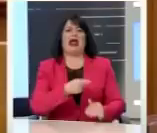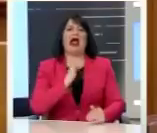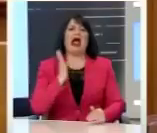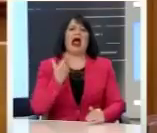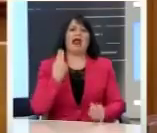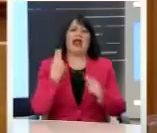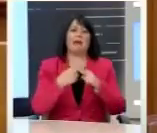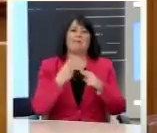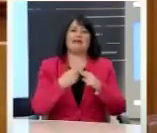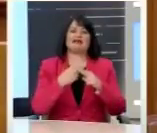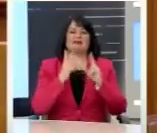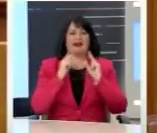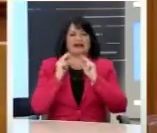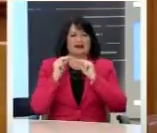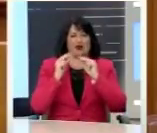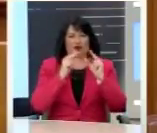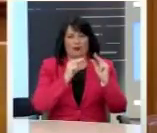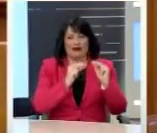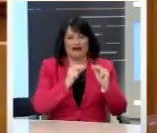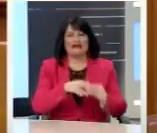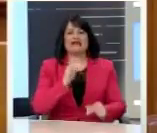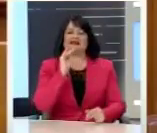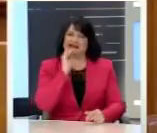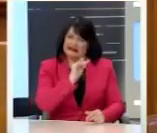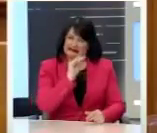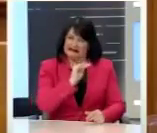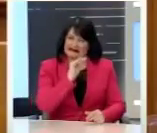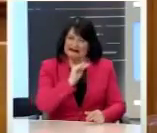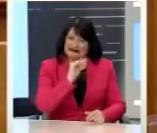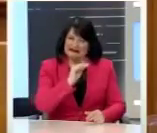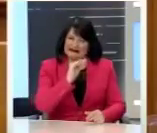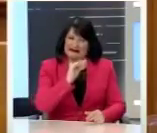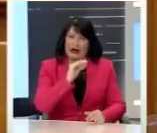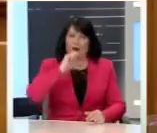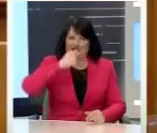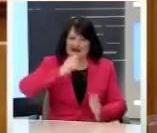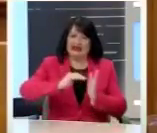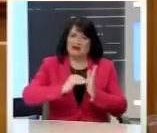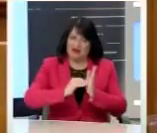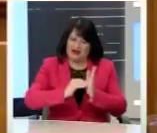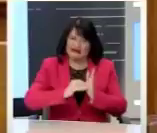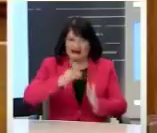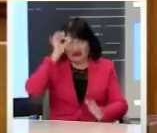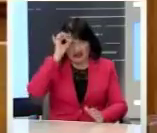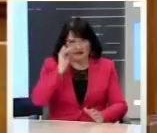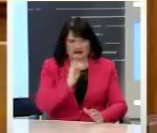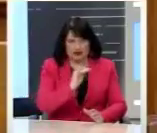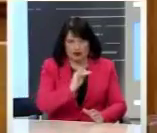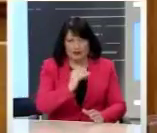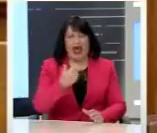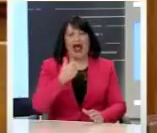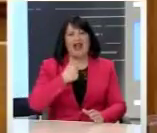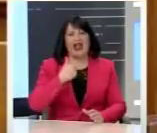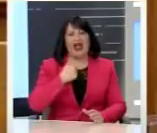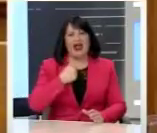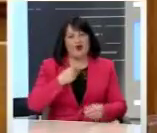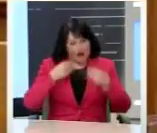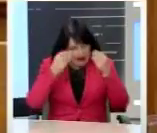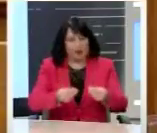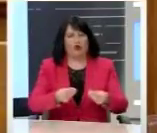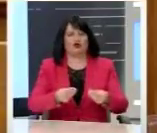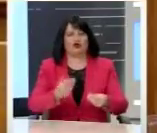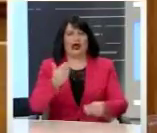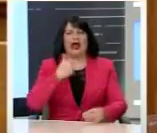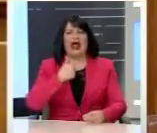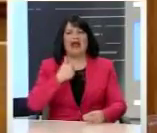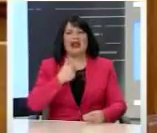επίσημες συνομιλίες, το ζητώ από τη βήμα της Βουής, από την Εθνική Υπηρεσία Πληροφοριών, και περιλαμβάνουν και εμένα μέσα, ζητάω να καταταχθούν σε όλη τη Βουλή.